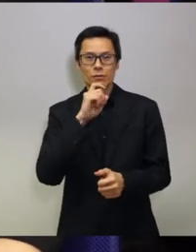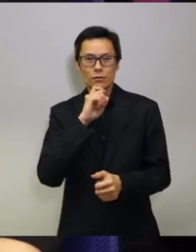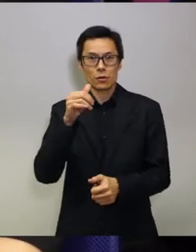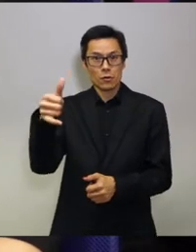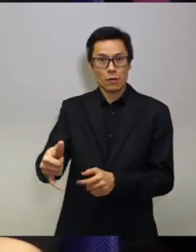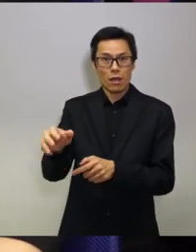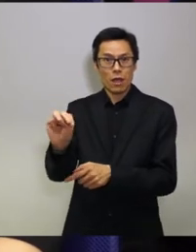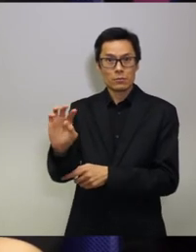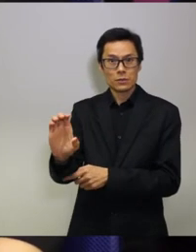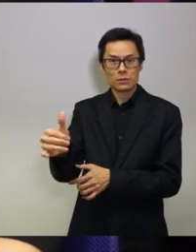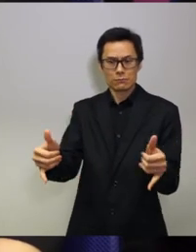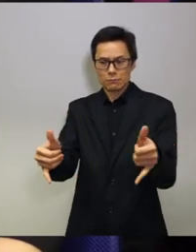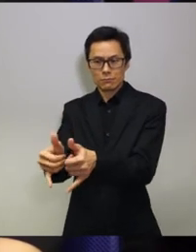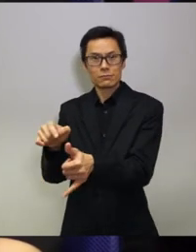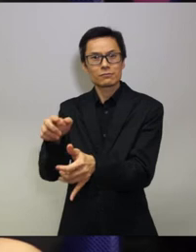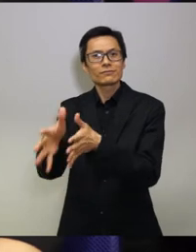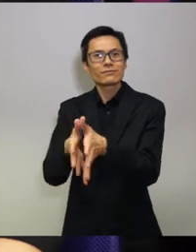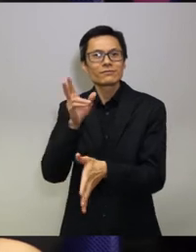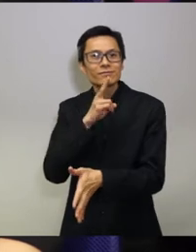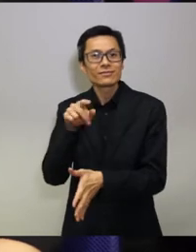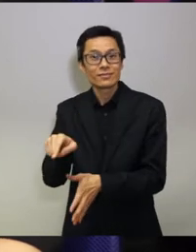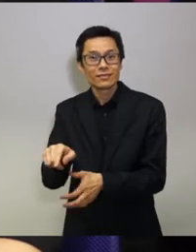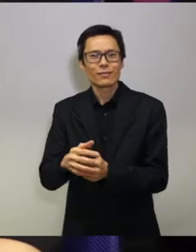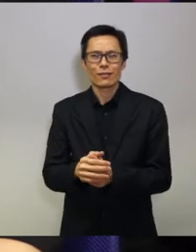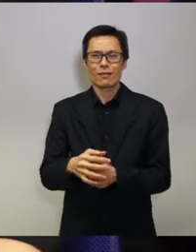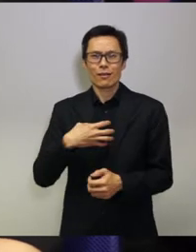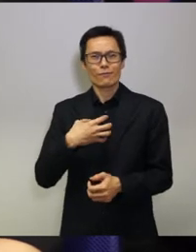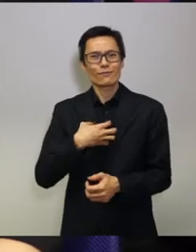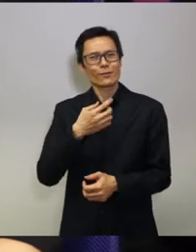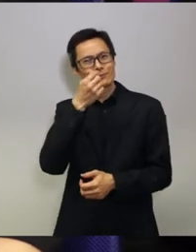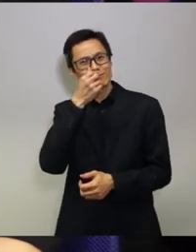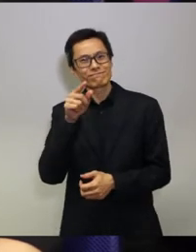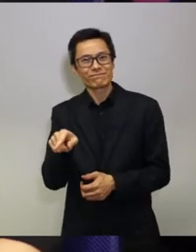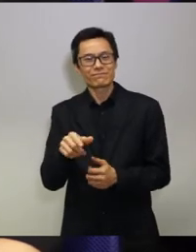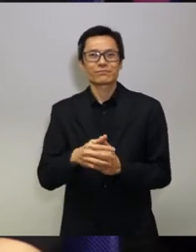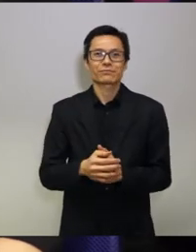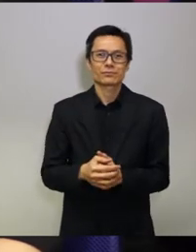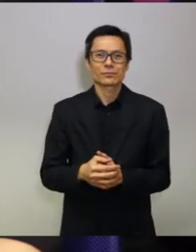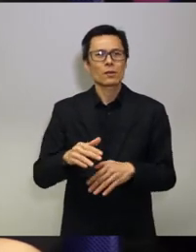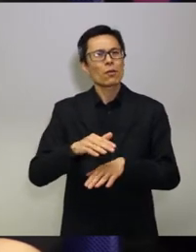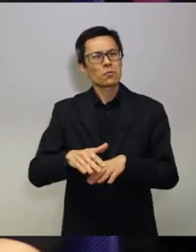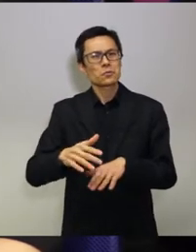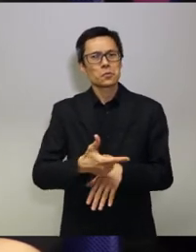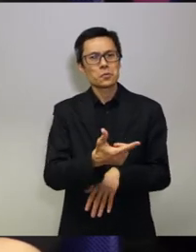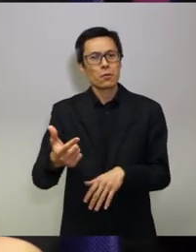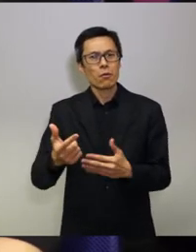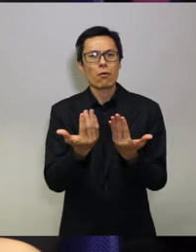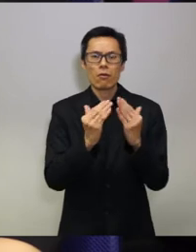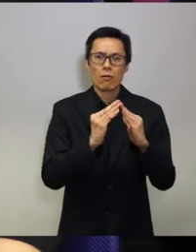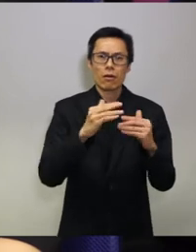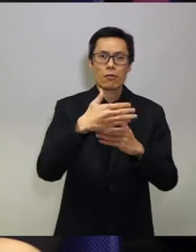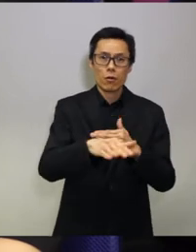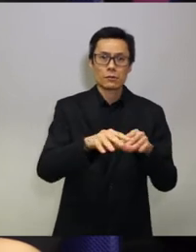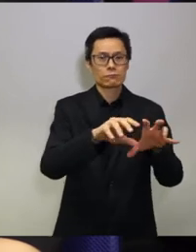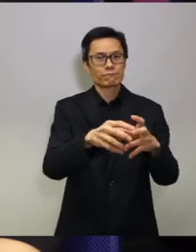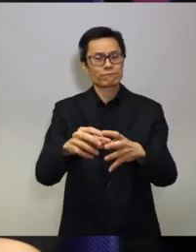台上面有司儀之外咧，原來仲有一個手語翻譯員嘅喎，咁佢哋咧都會覺得十分之好奇嘅，因為咧普遍嚟講咧，學校